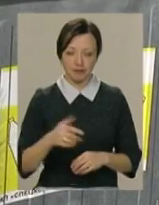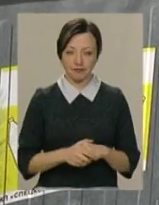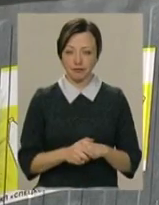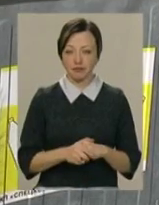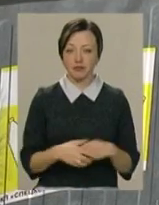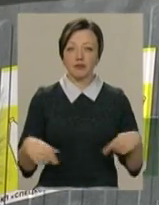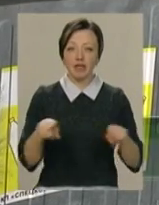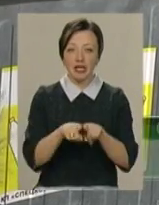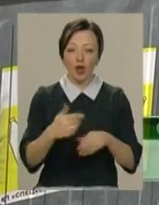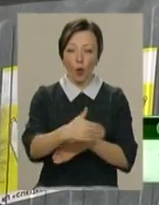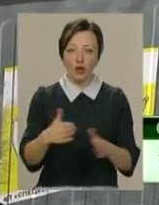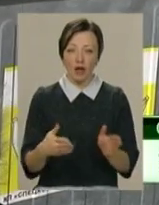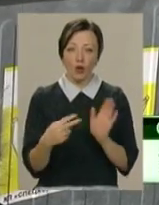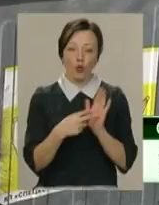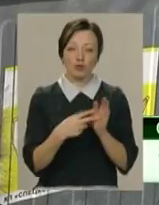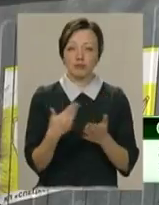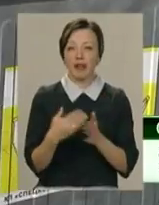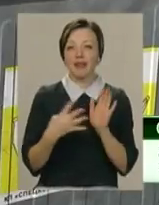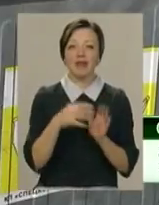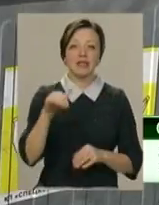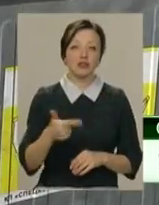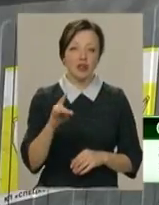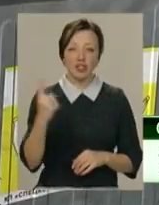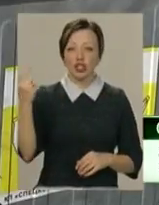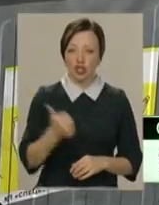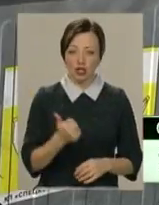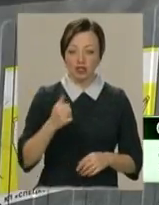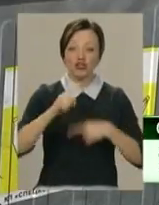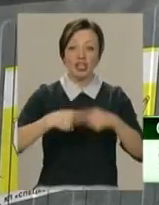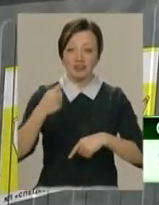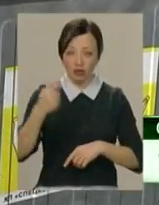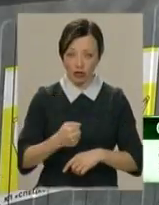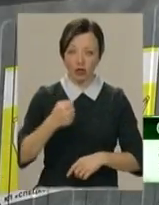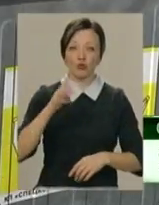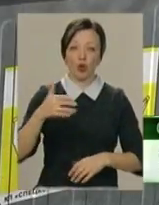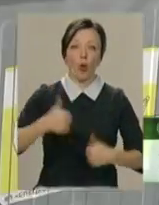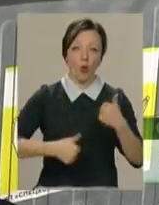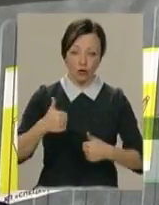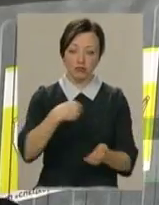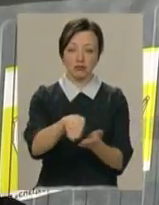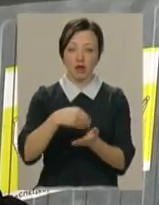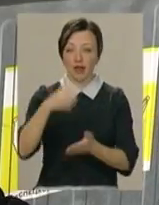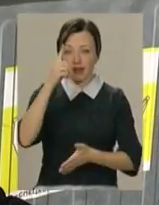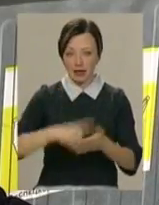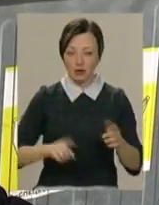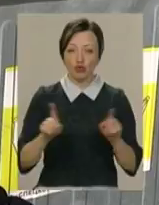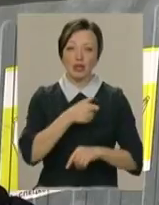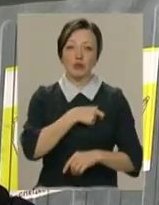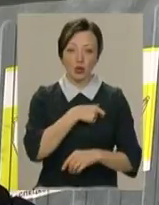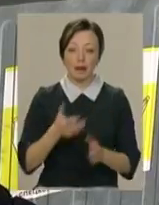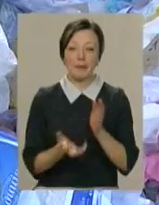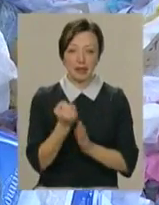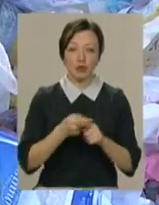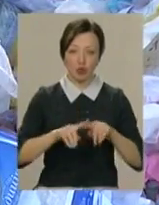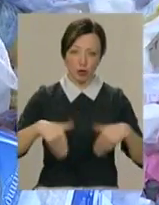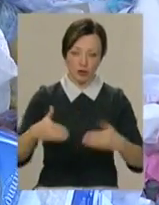господарства. Такий контейнер коштує близько 9 тисяч гривень. За тиждень ми оголошуємо торги і через торги будемо купувати. Надіємося, що сесія підтримує цю